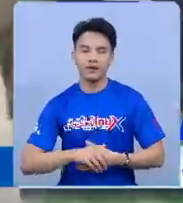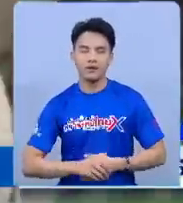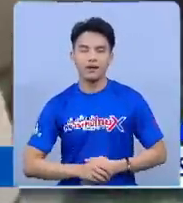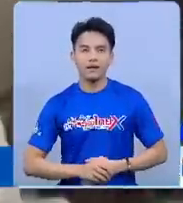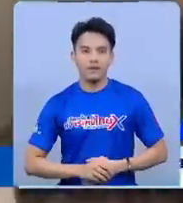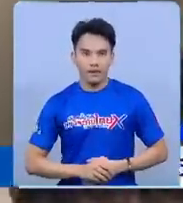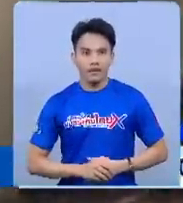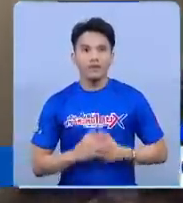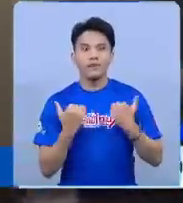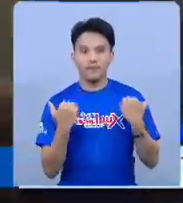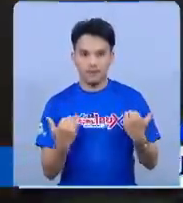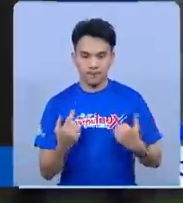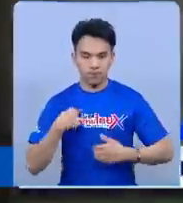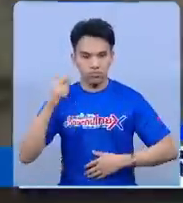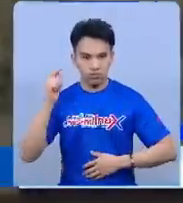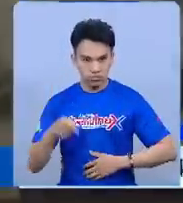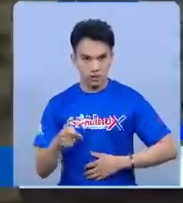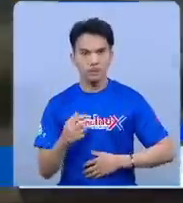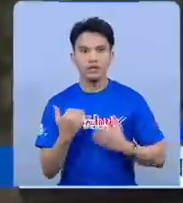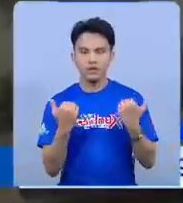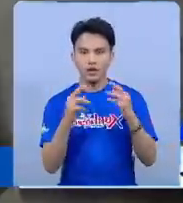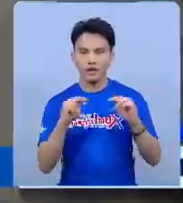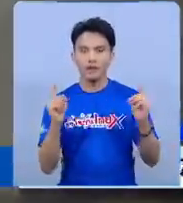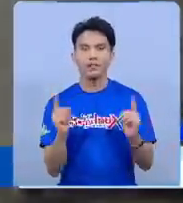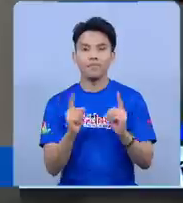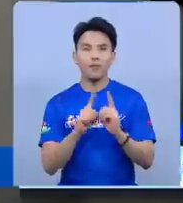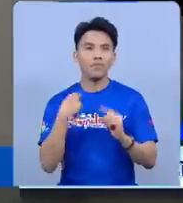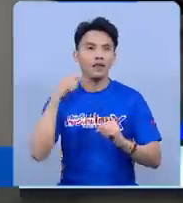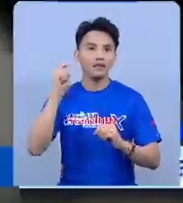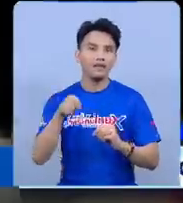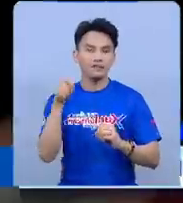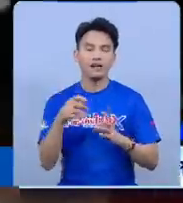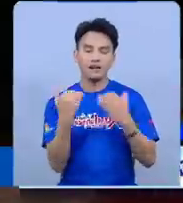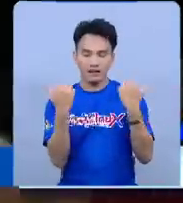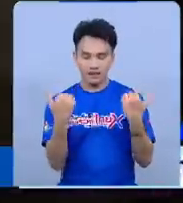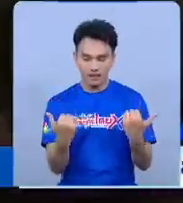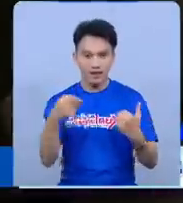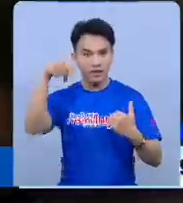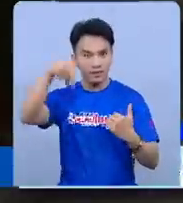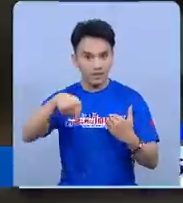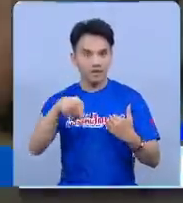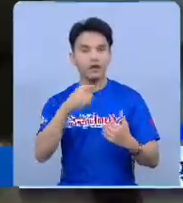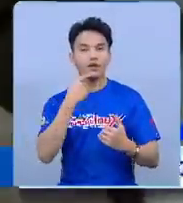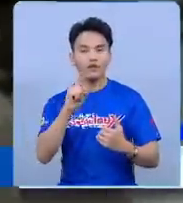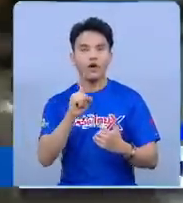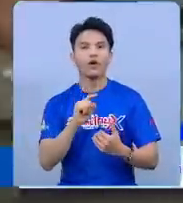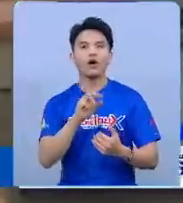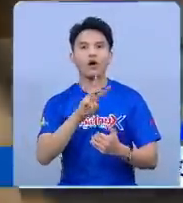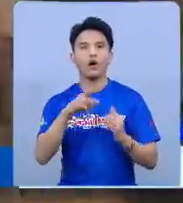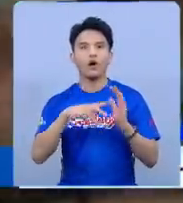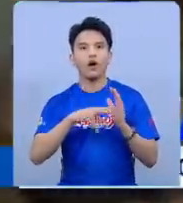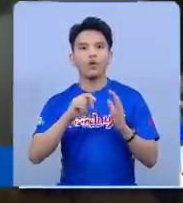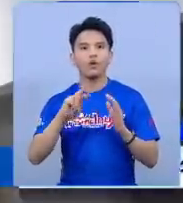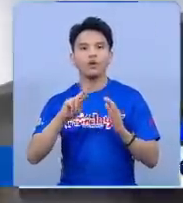ซึ่งวันนี้ค่ะที่ศาลอาญาก็มีการนัดฟังคำพิพากษาคดีที่พนักงานอัยการคดีพิเศษ1เป็นโจทก์ฟ้องนางสาววรรณีหรือว่